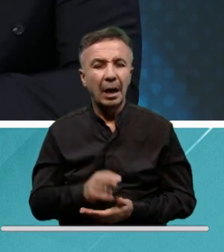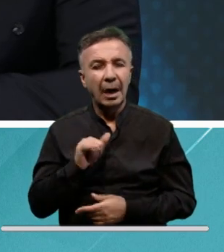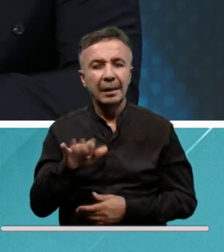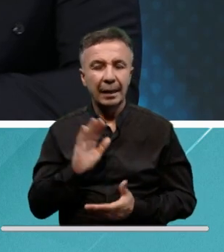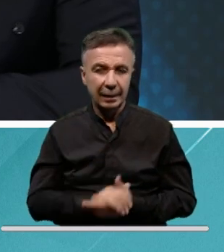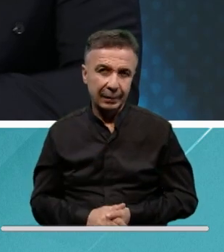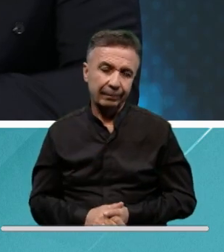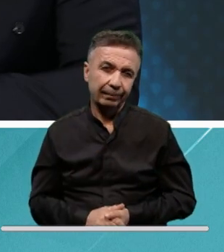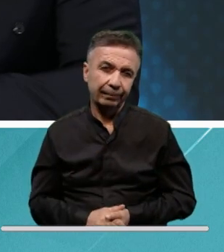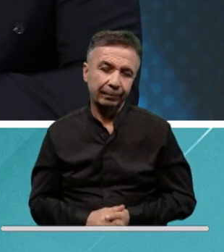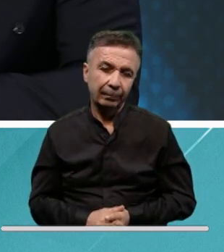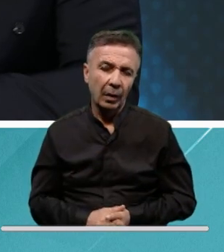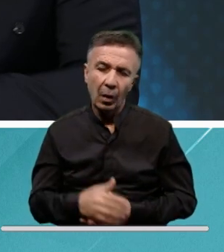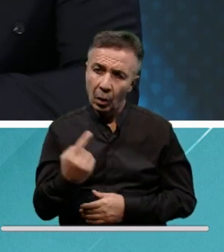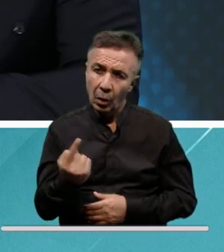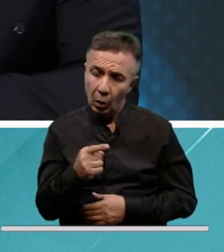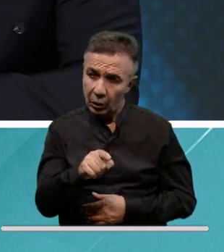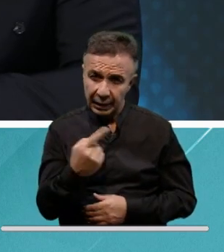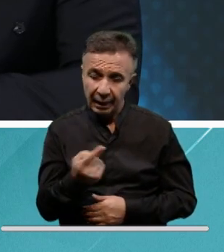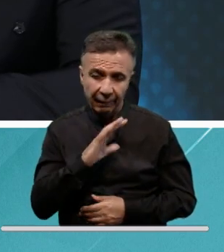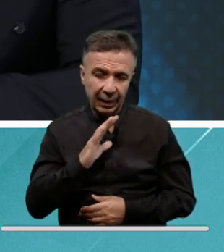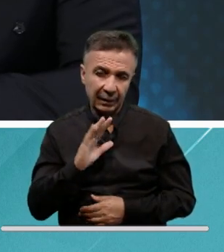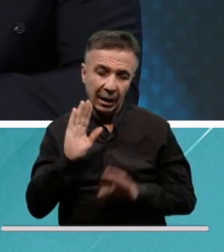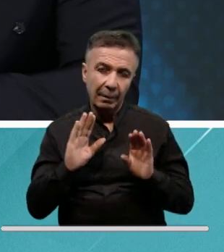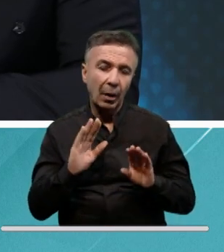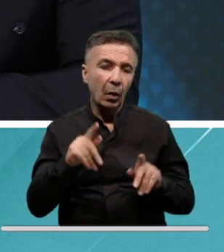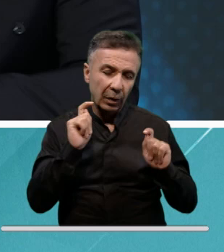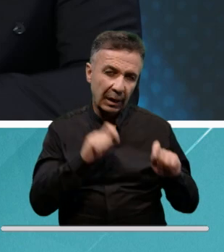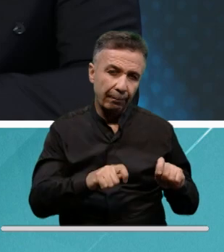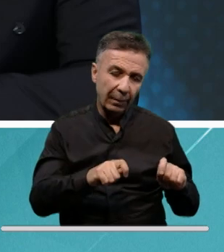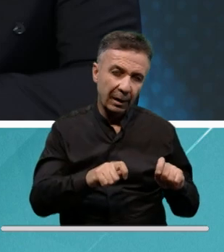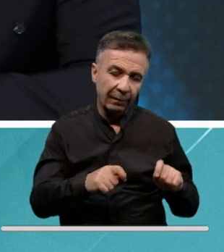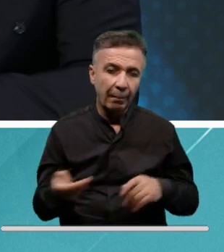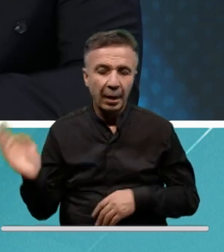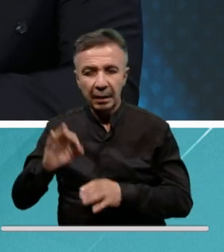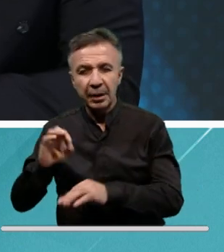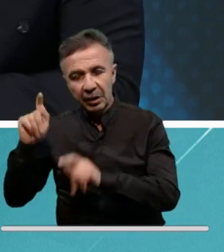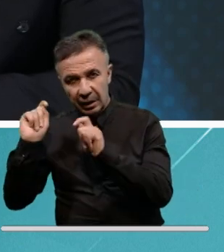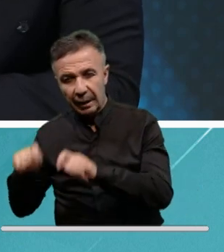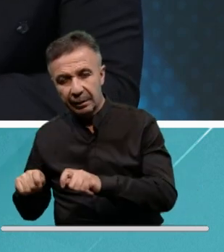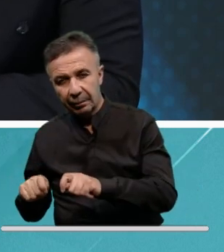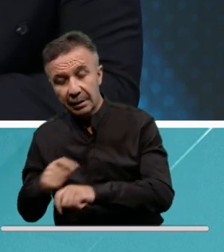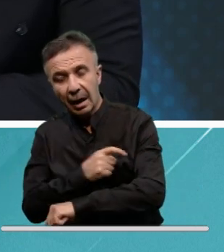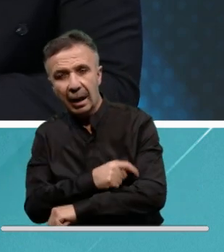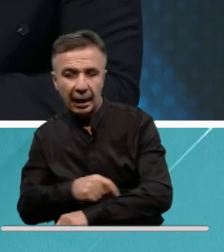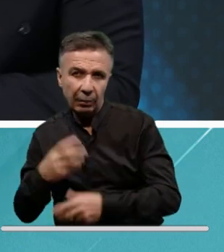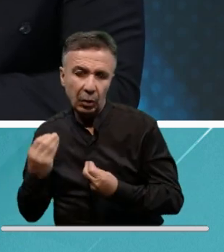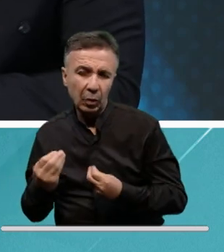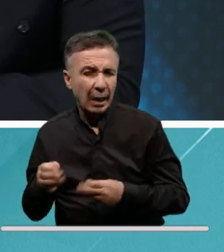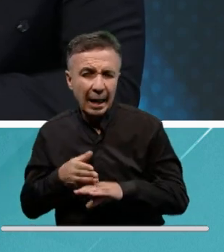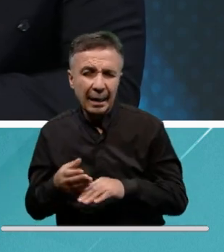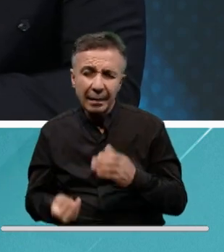değildir O şey vardır fakat onu yapmak ve yaptırmak haramdır Evet peki niçin